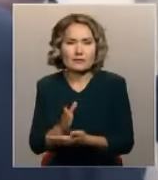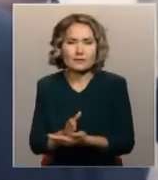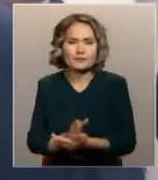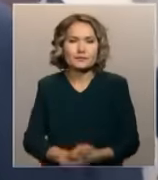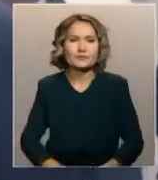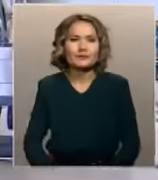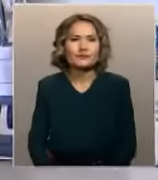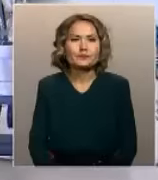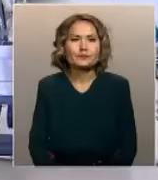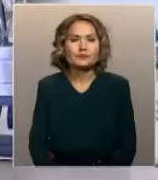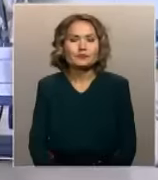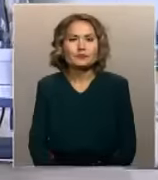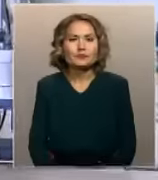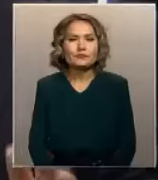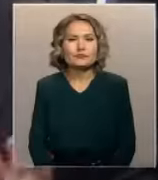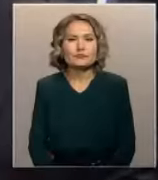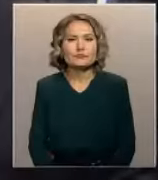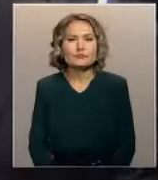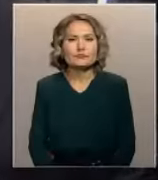тапсырыстар алып қойған.